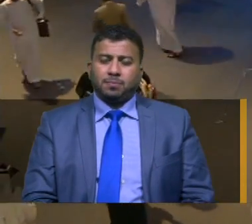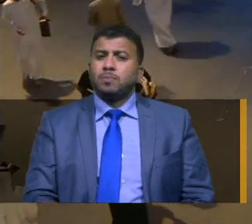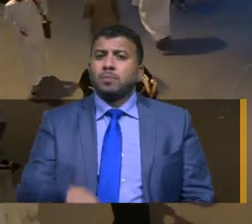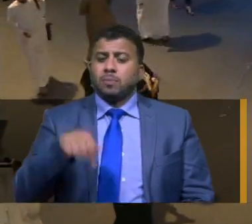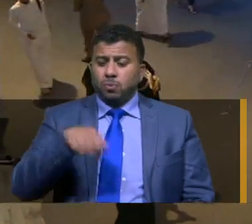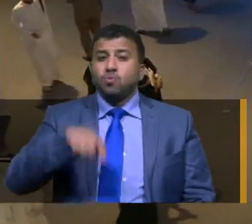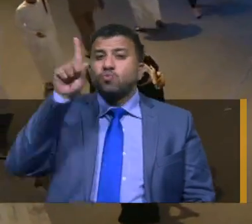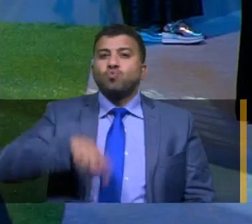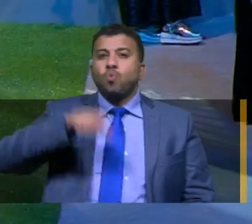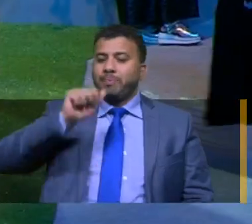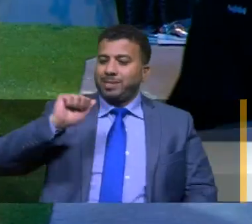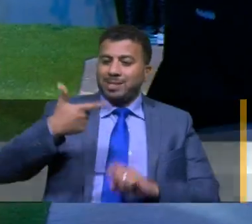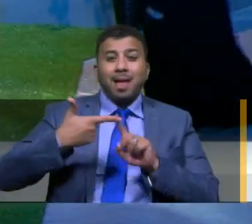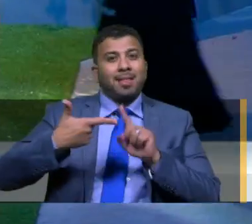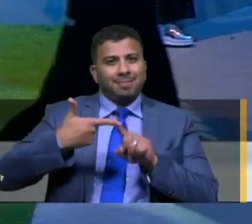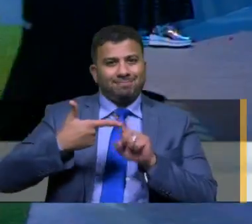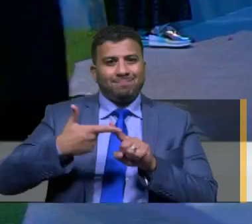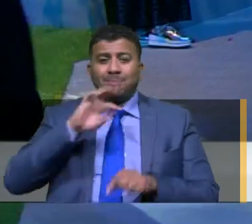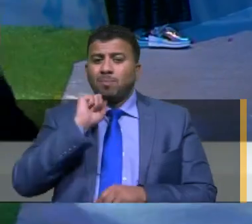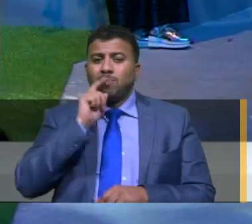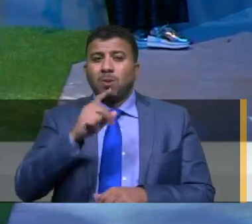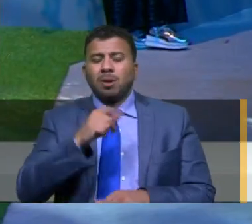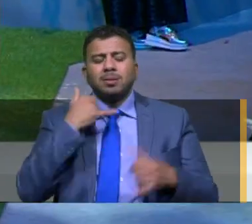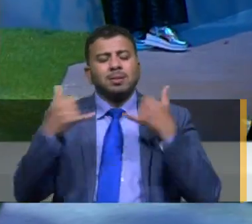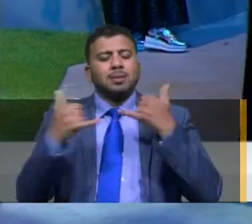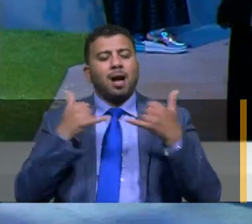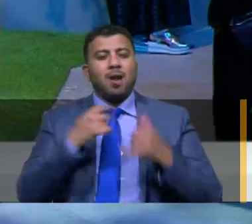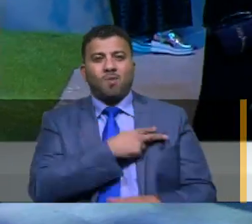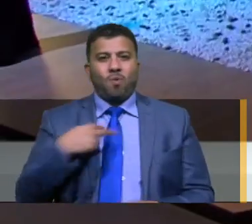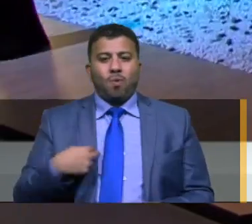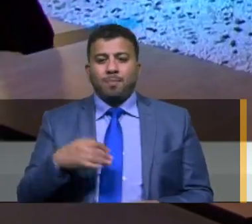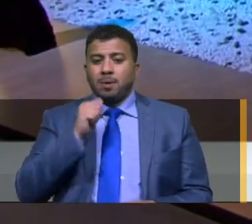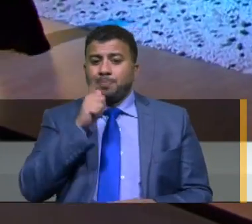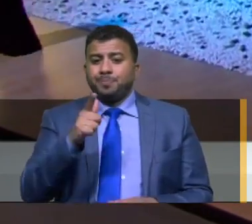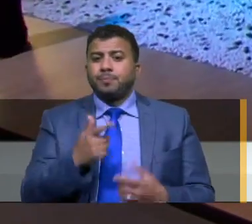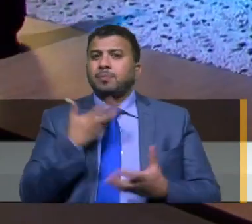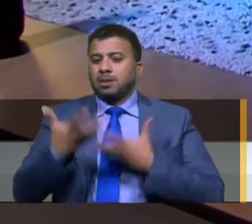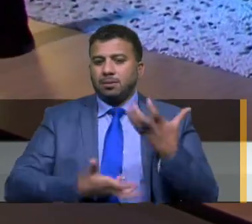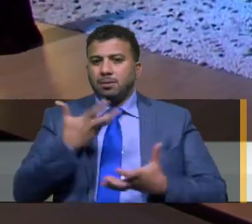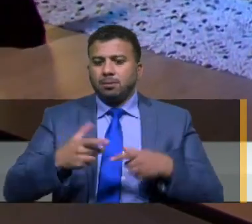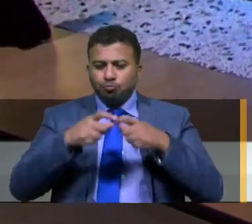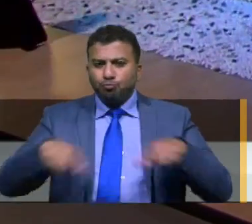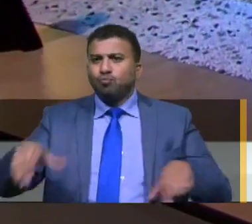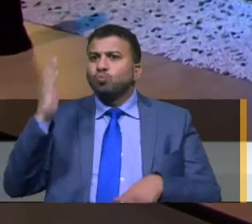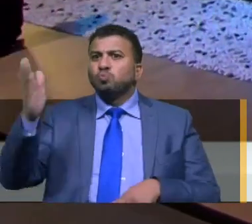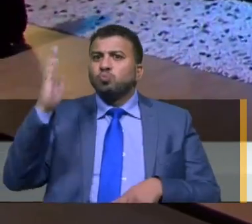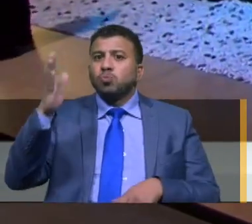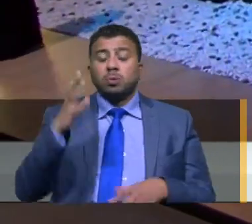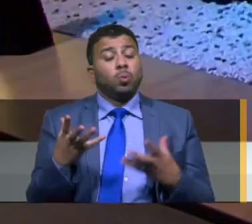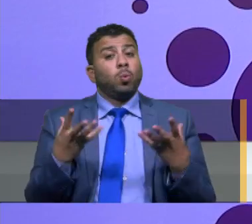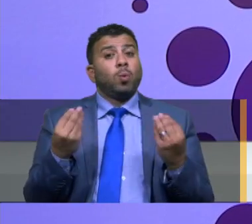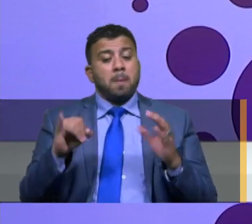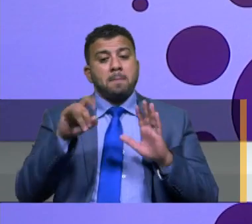اليوم الثاني من المنتدى الدولي للاتصال الحكومي وعبر منصاته التفاعلية كان حافلاً